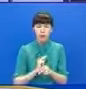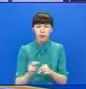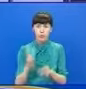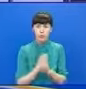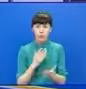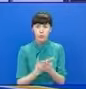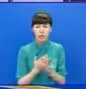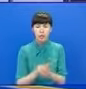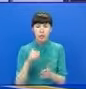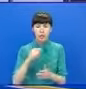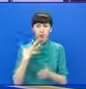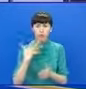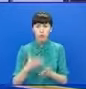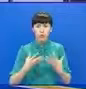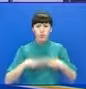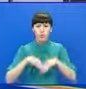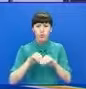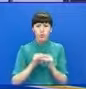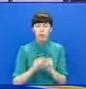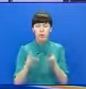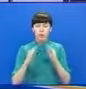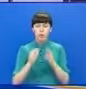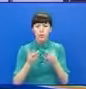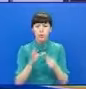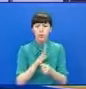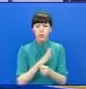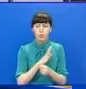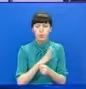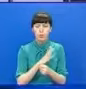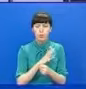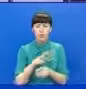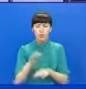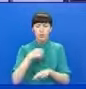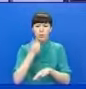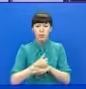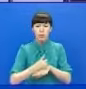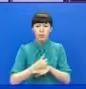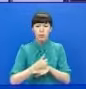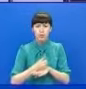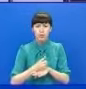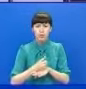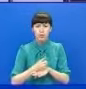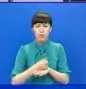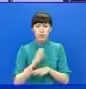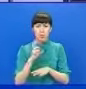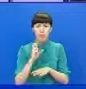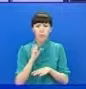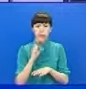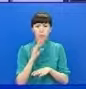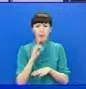айғағы ретінде 150-ге жуық отбасы үйлі жайлы болды. Сонымен қатар қазір облыс басшының, облыс әкімі